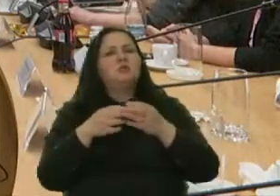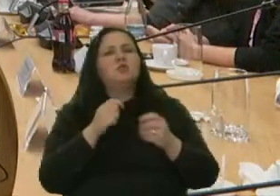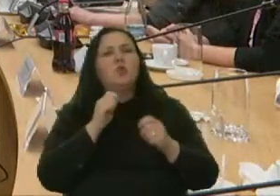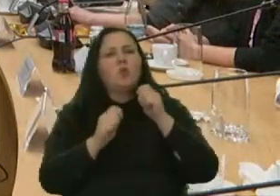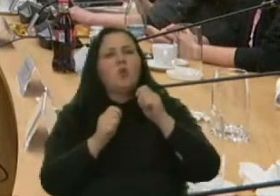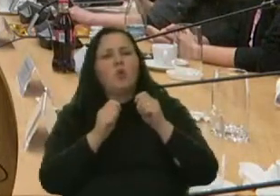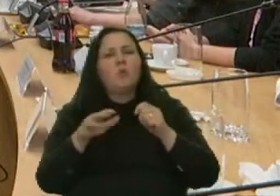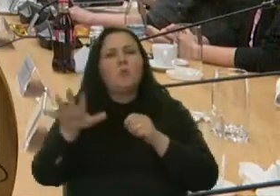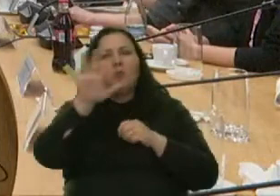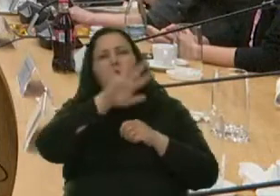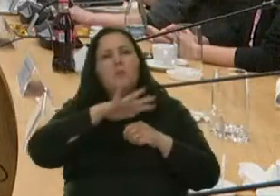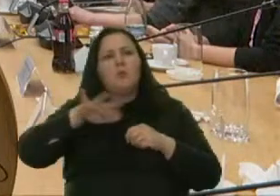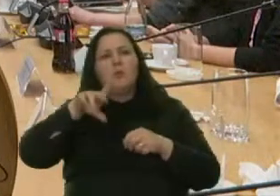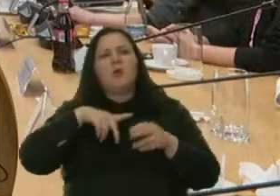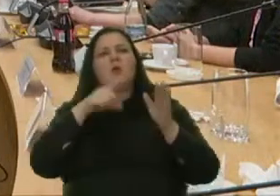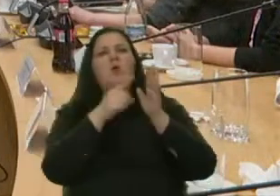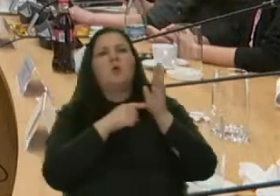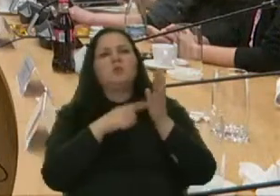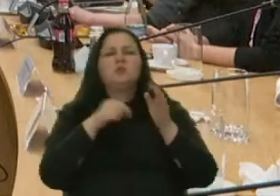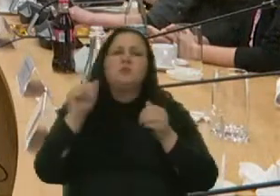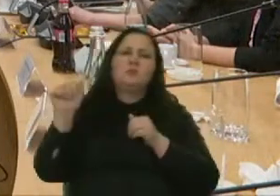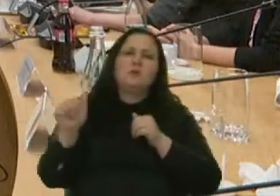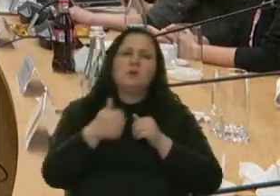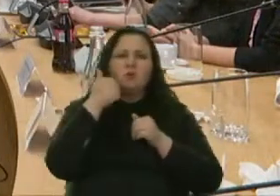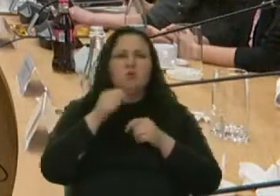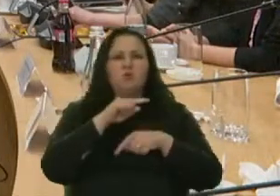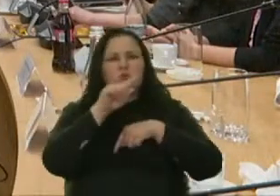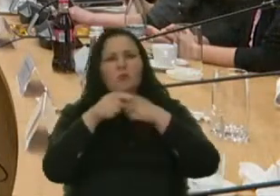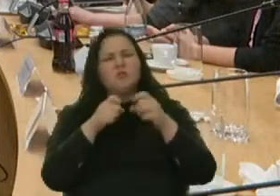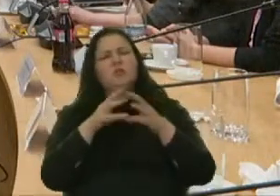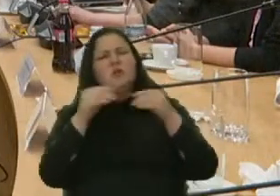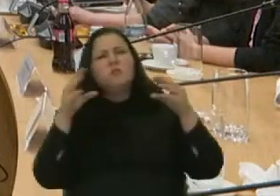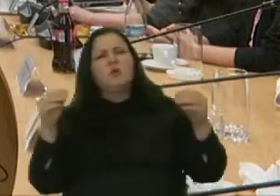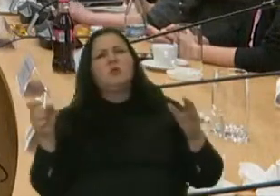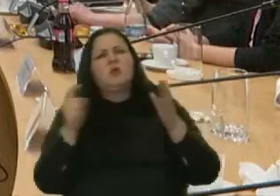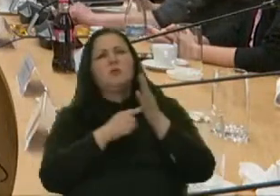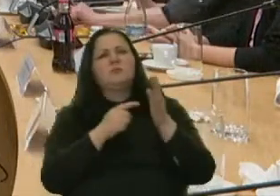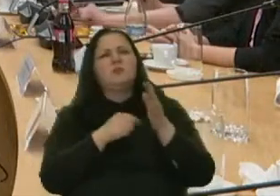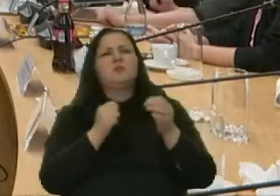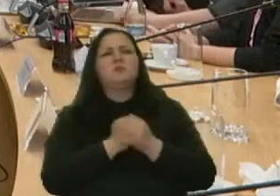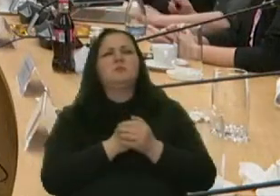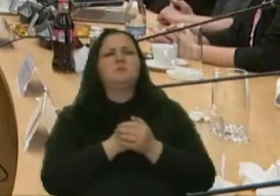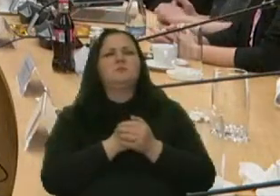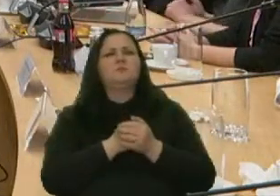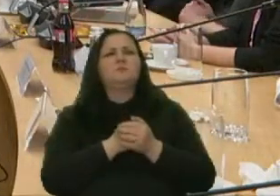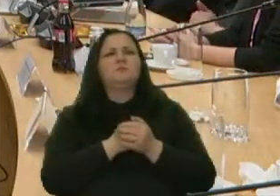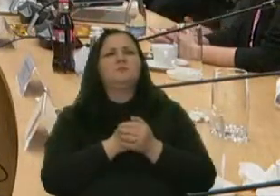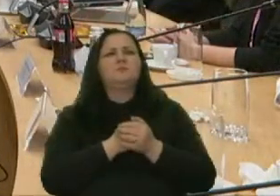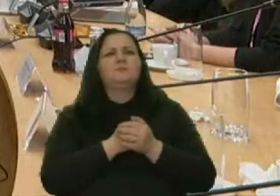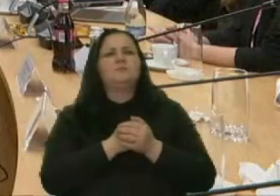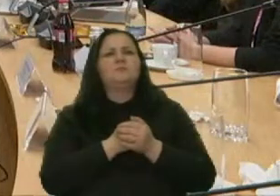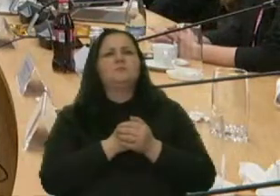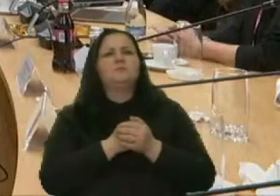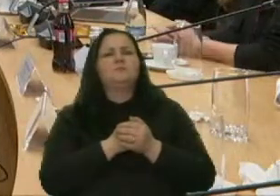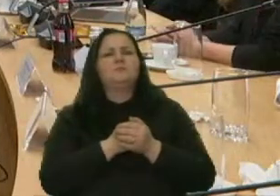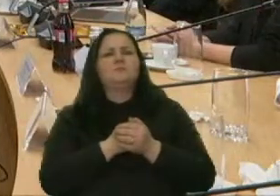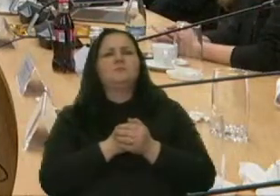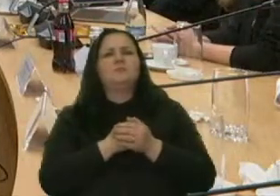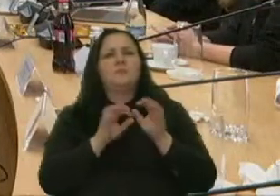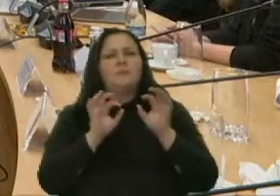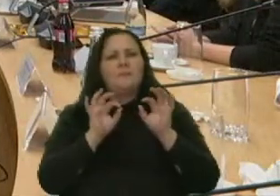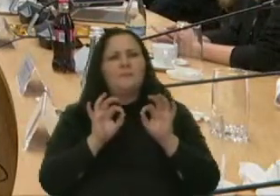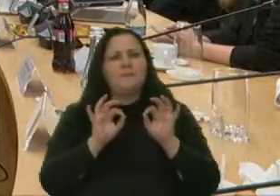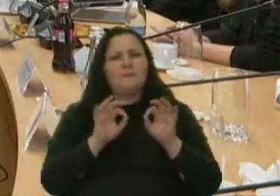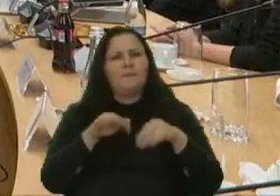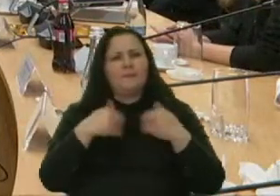publice pe care o cerem încă o dată după ce am cerut o de mai multe ori până acum doamna consilier se înțeleg că în momentul în care